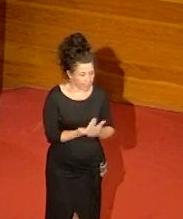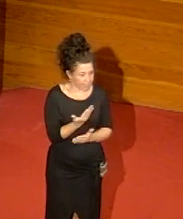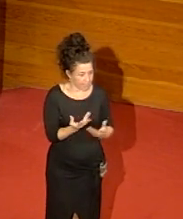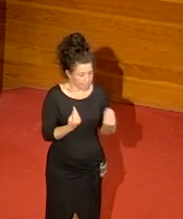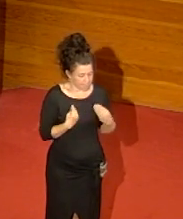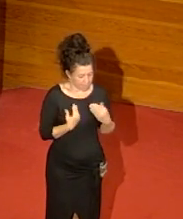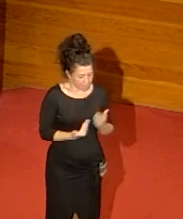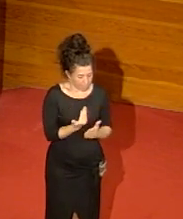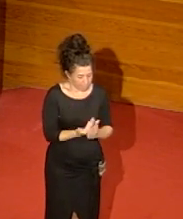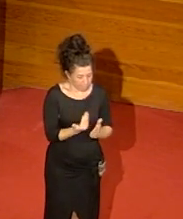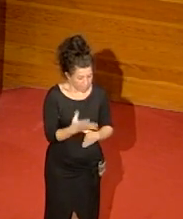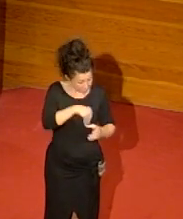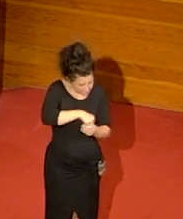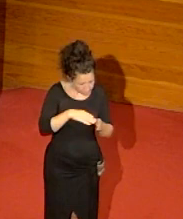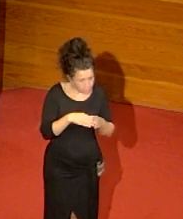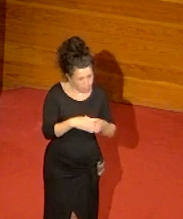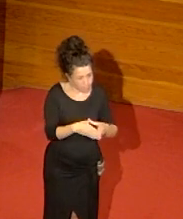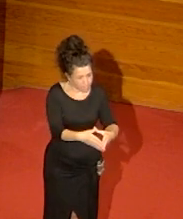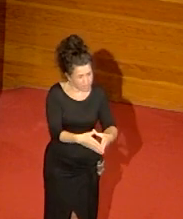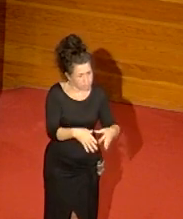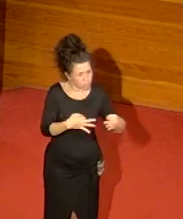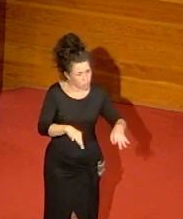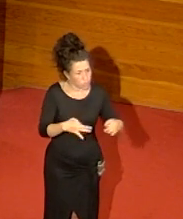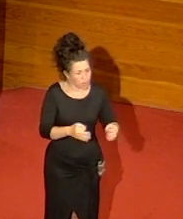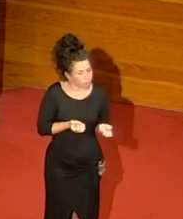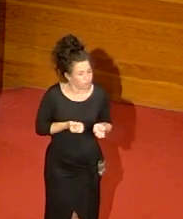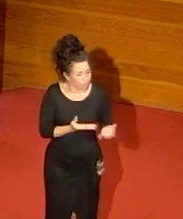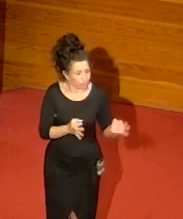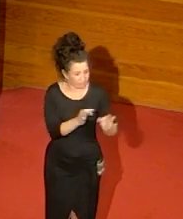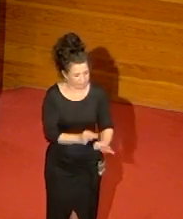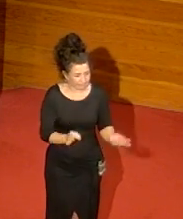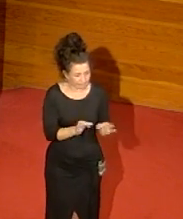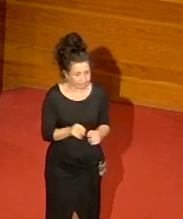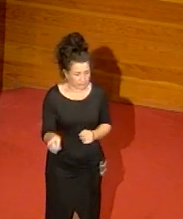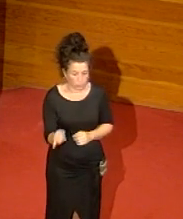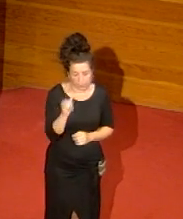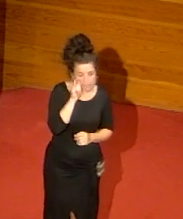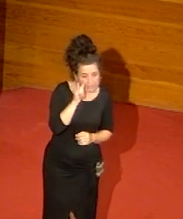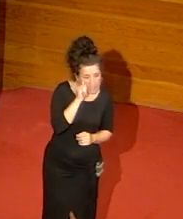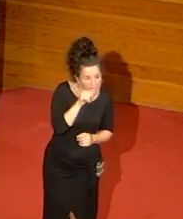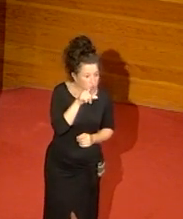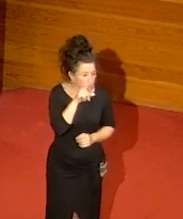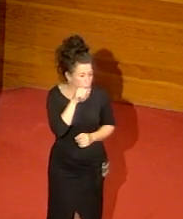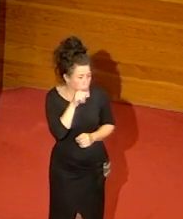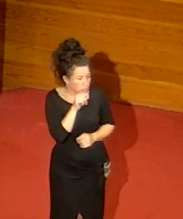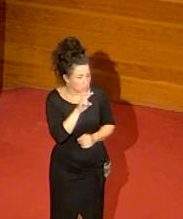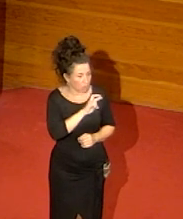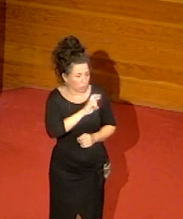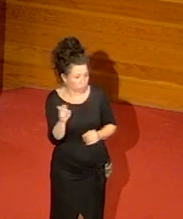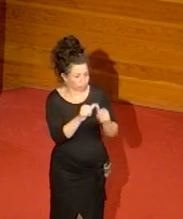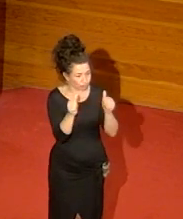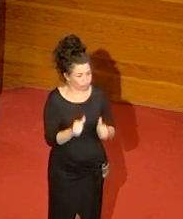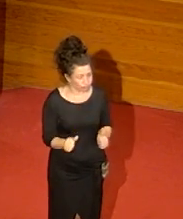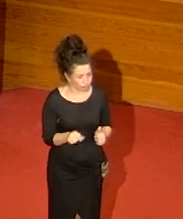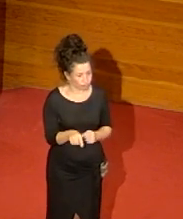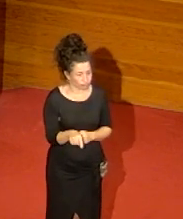barkuan, ez? Hori bueno, normalen ez da kontatzen eta hau ba, ez dakit, Instagram, Twitter edo beste formatu